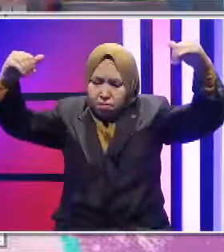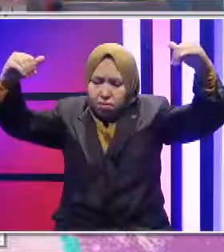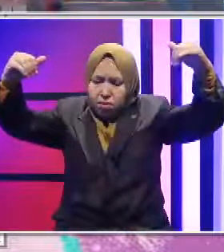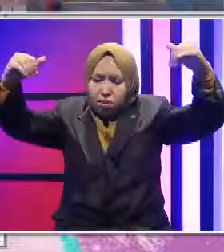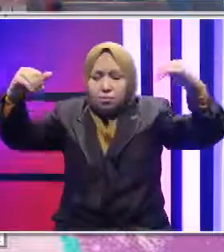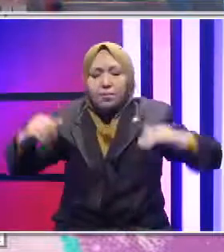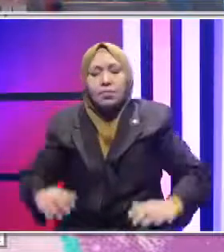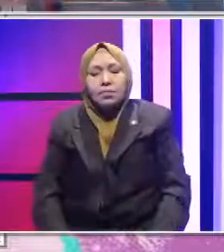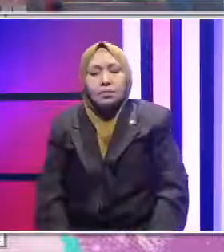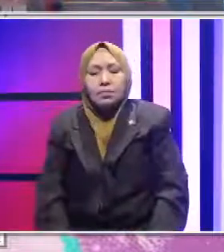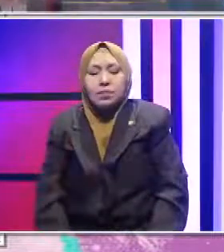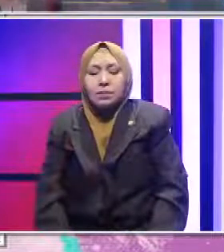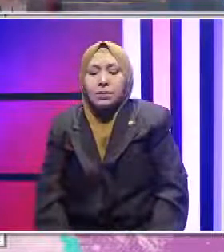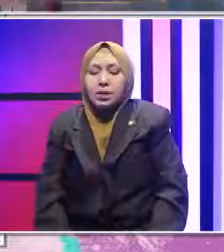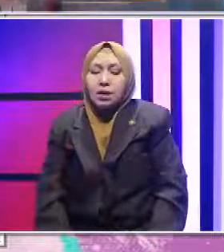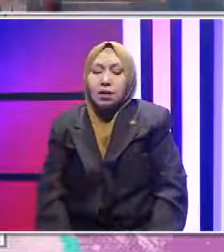انفطرت